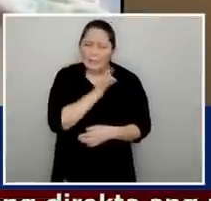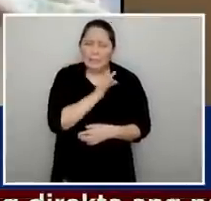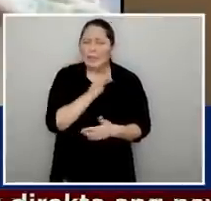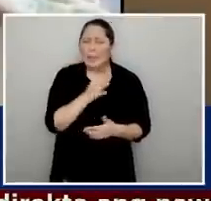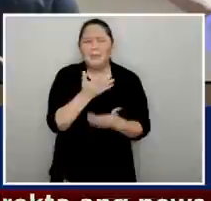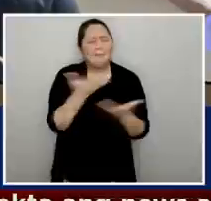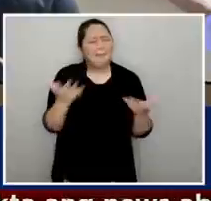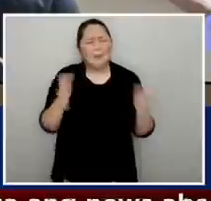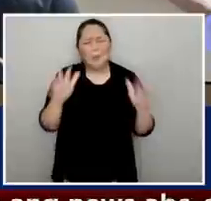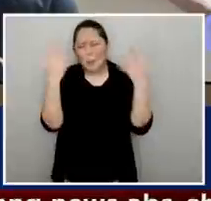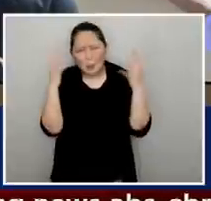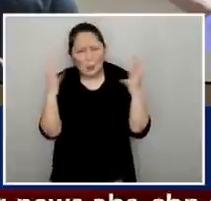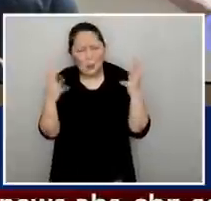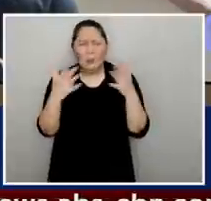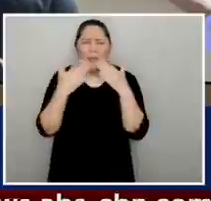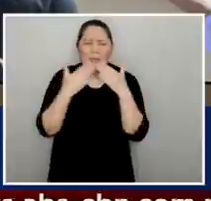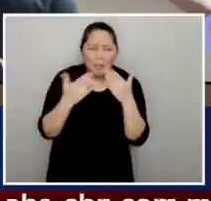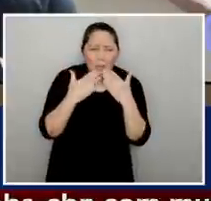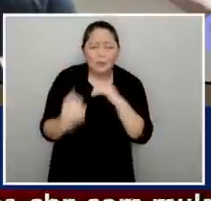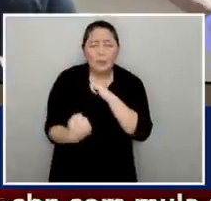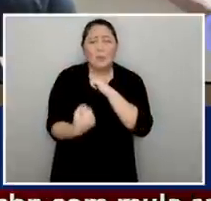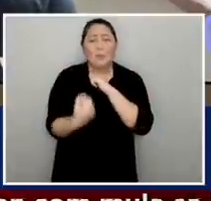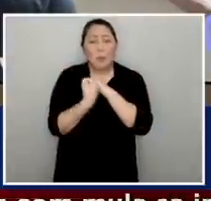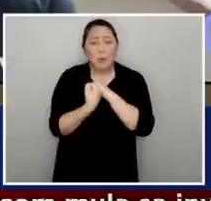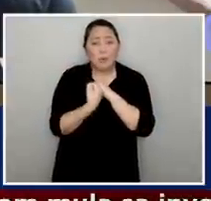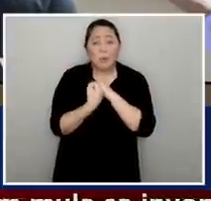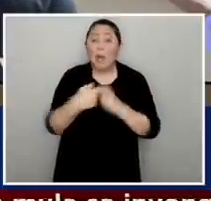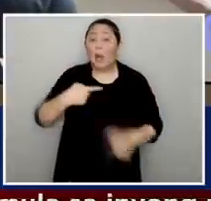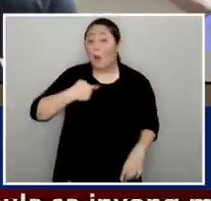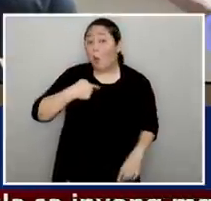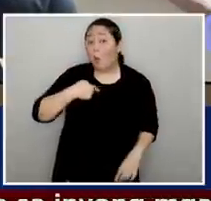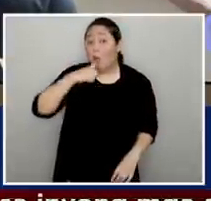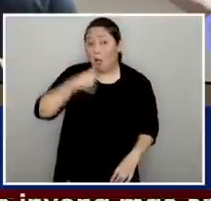athlete. And, you know, I did what I did.